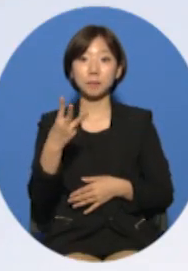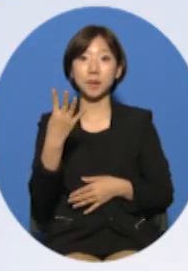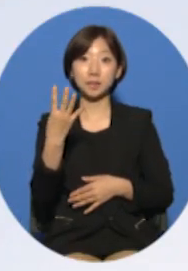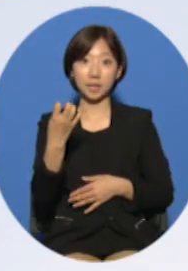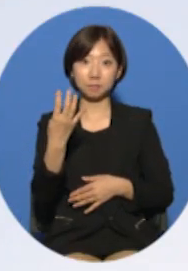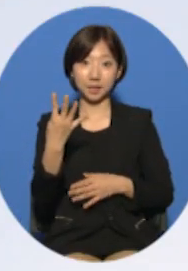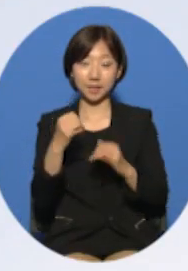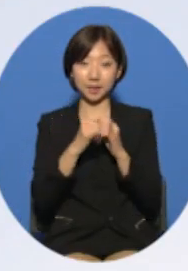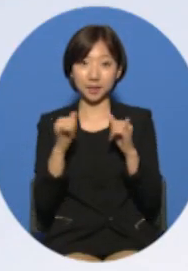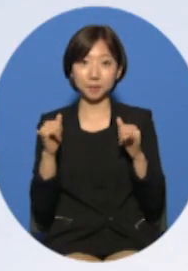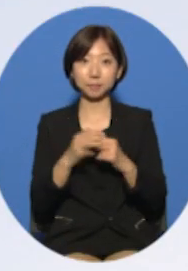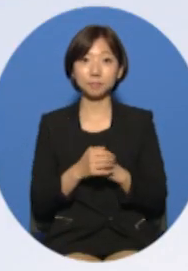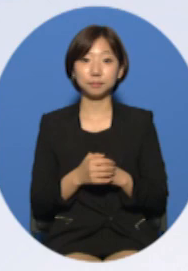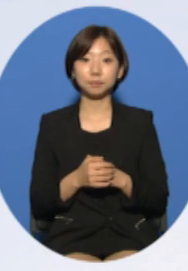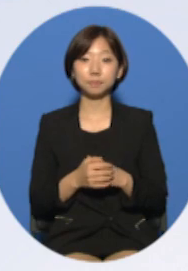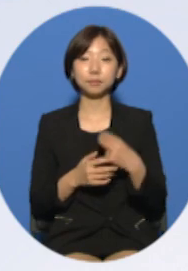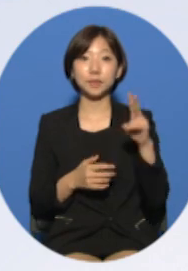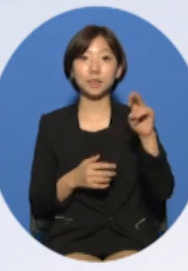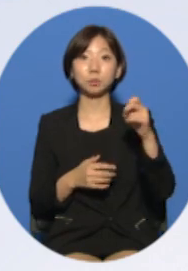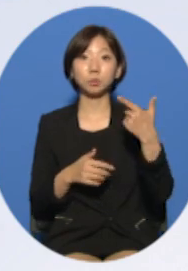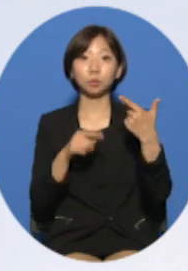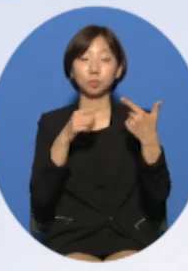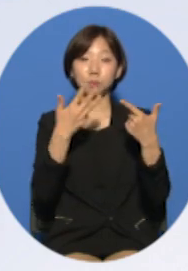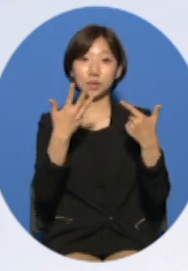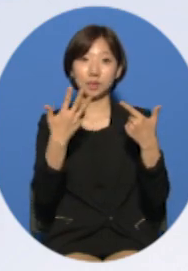73만 6,344명 기록했습니다. 투표율은